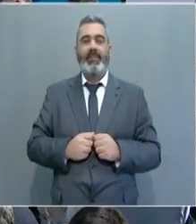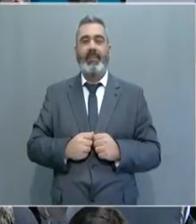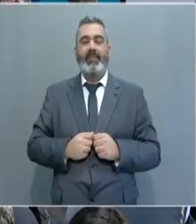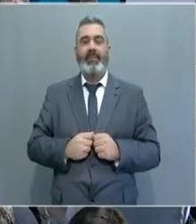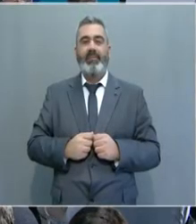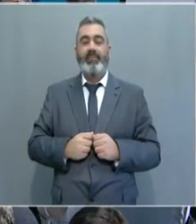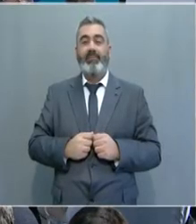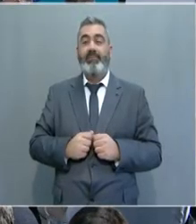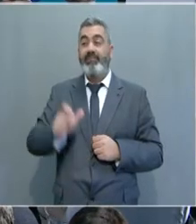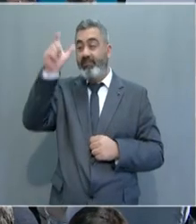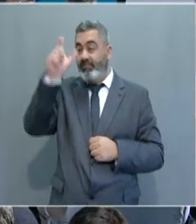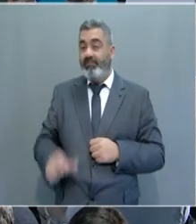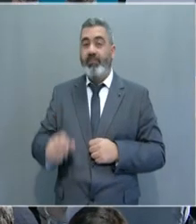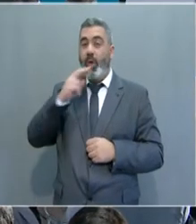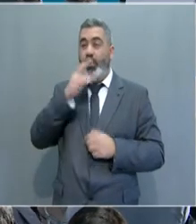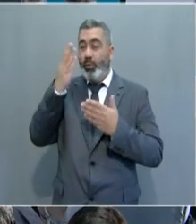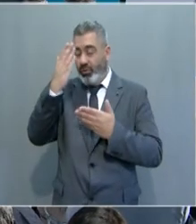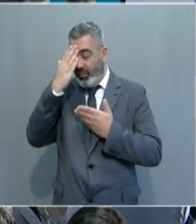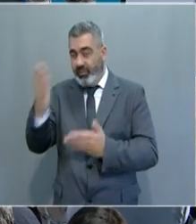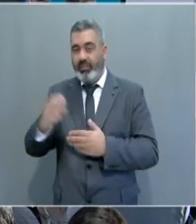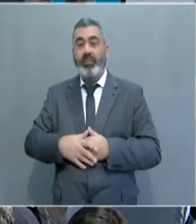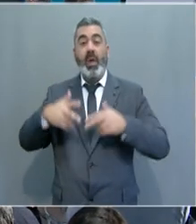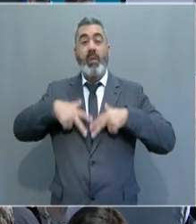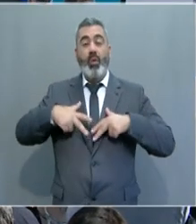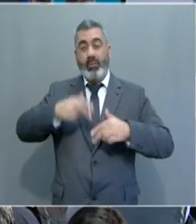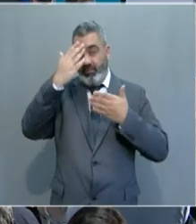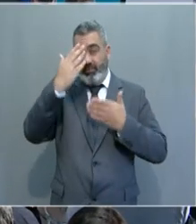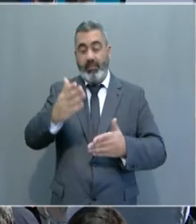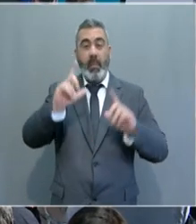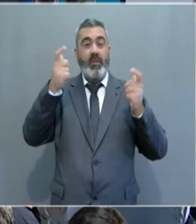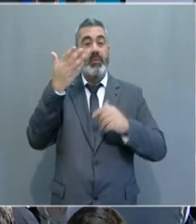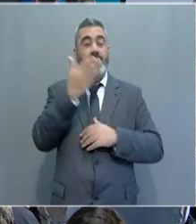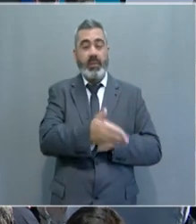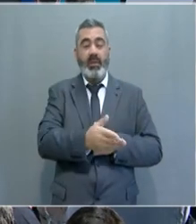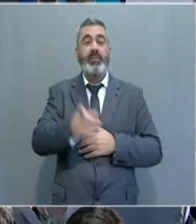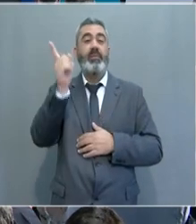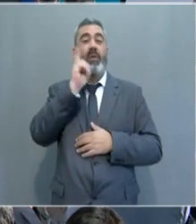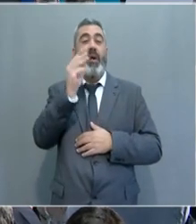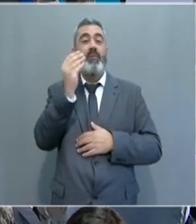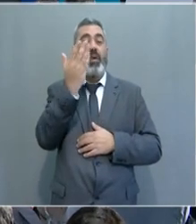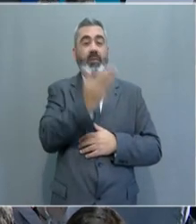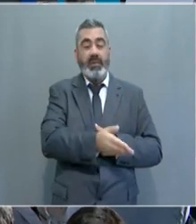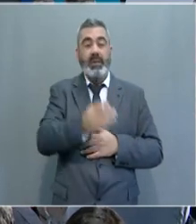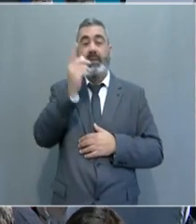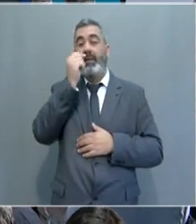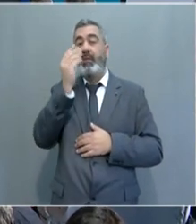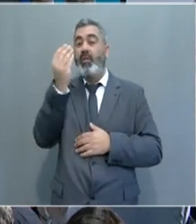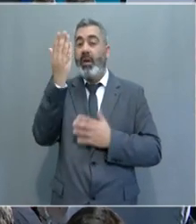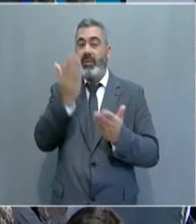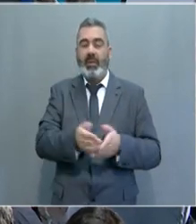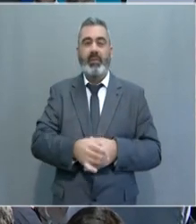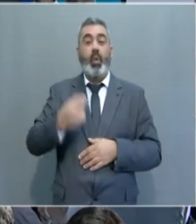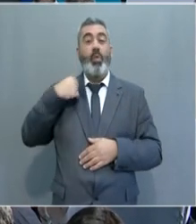Αξιότιμε κύριε Πρωθυπουργέ, κύριε Υπουργή, κύριε Περιφερειάρχα, κυρία και κύριοι βουλευτές, κύριε